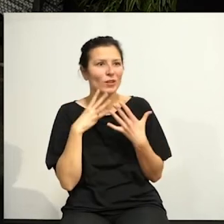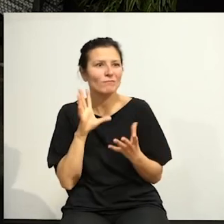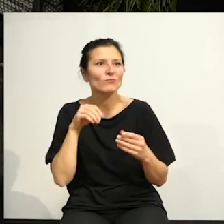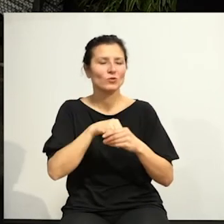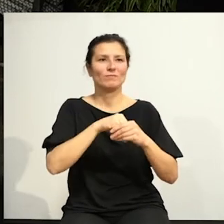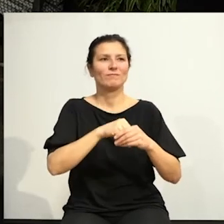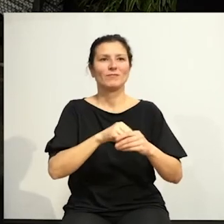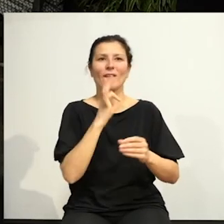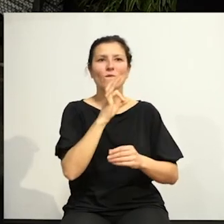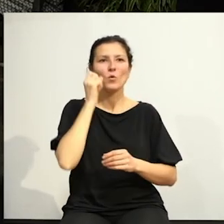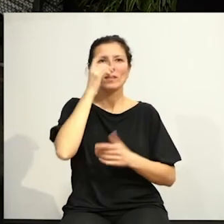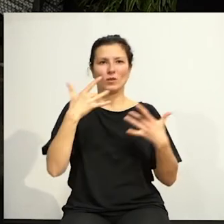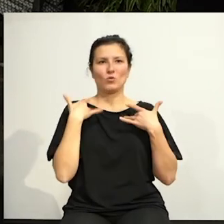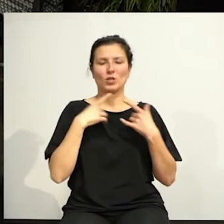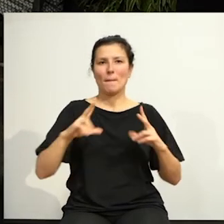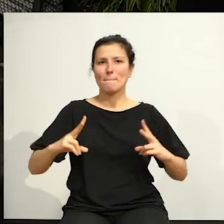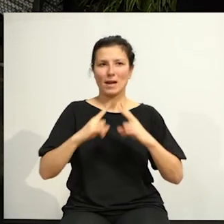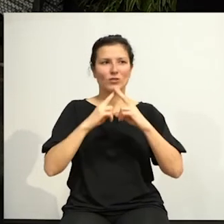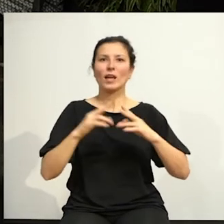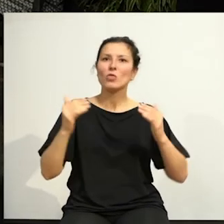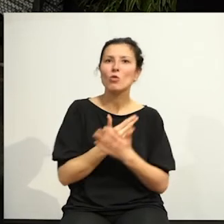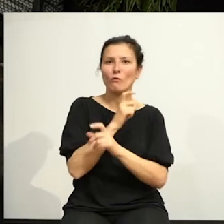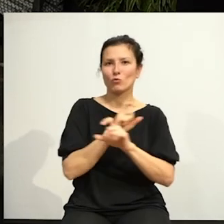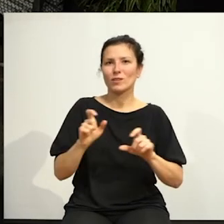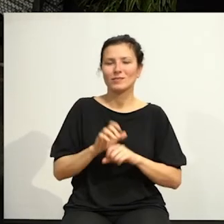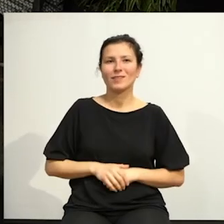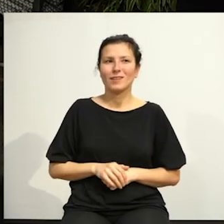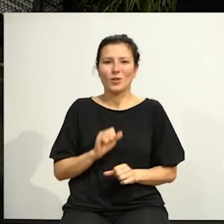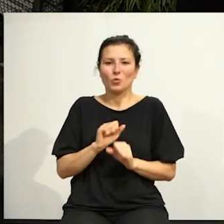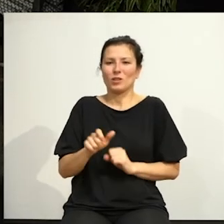i do tego nowoczesnego, prawda? To nie jest ten Mickiewicz, który tam siedzi,